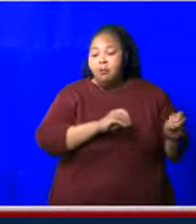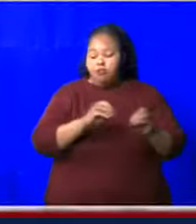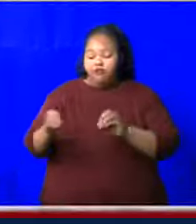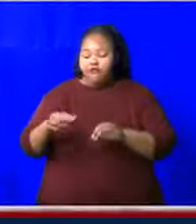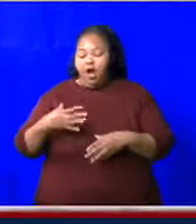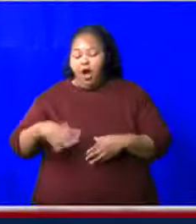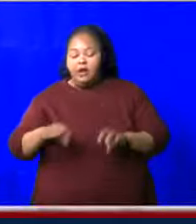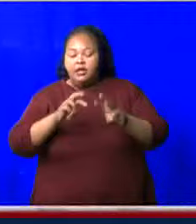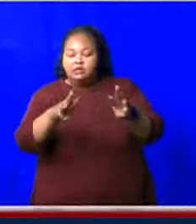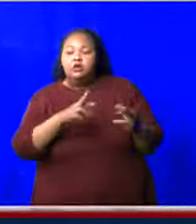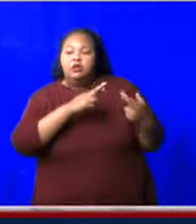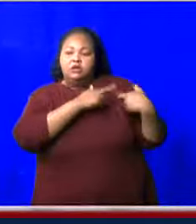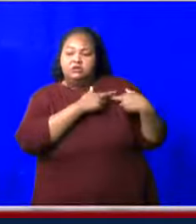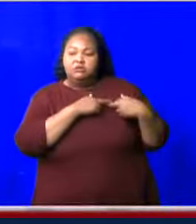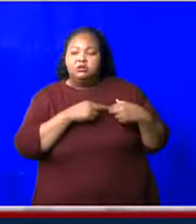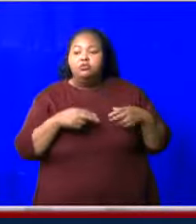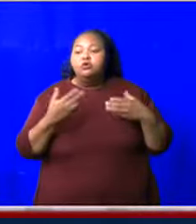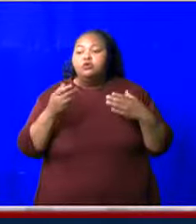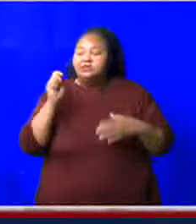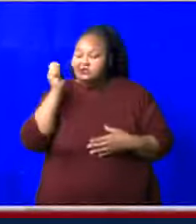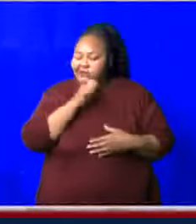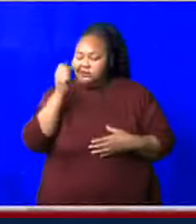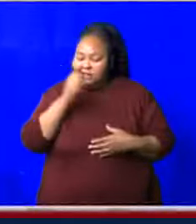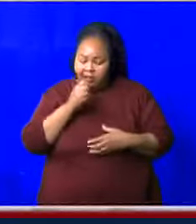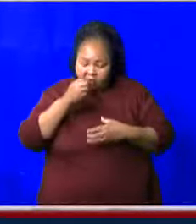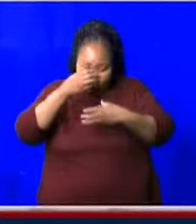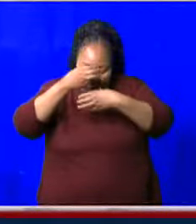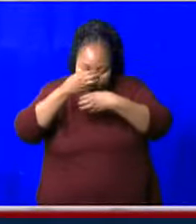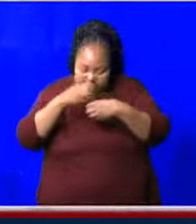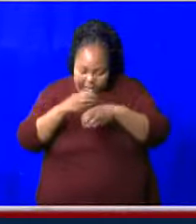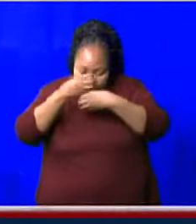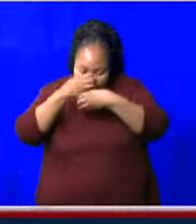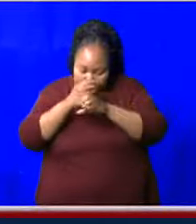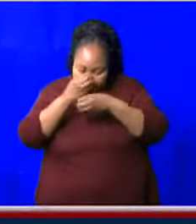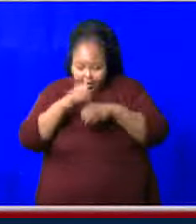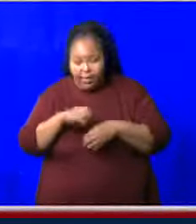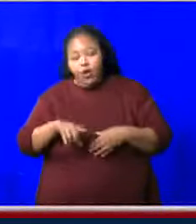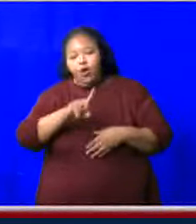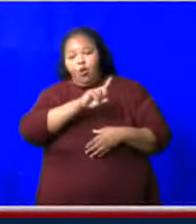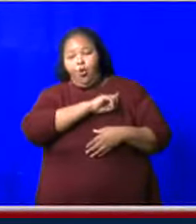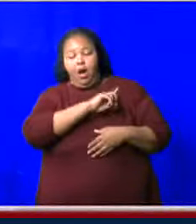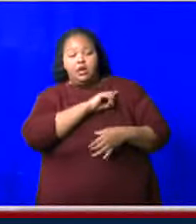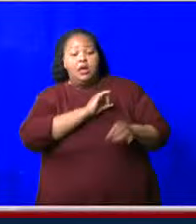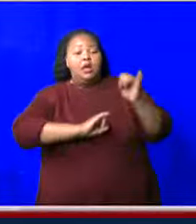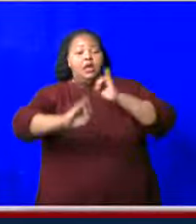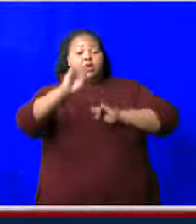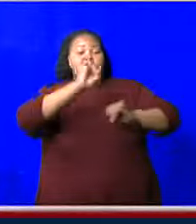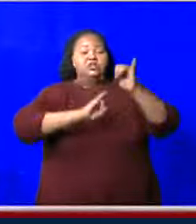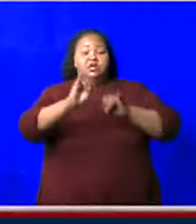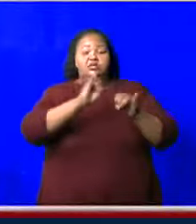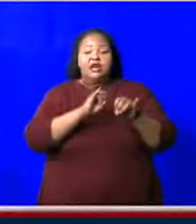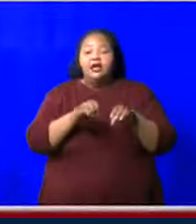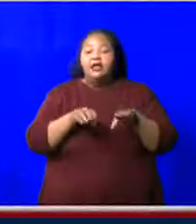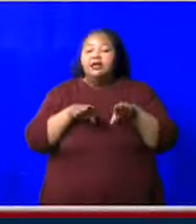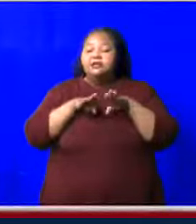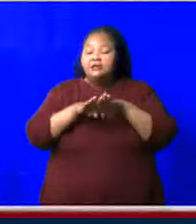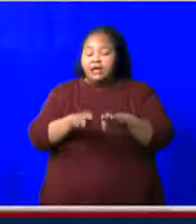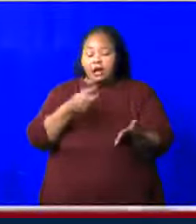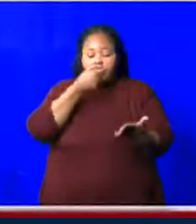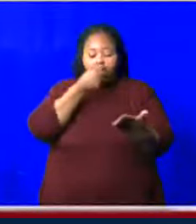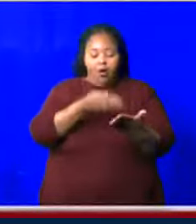kuqinisekisa ukuthi iyachubeka nekubamba lizinga letimakethe takumave angesheya ikakhulu ngoba igcina iphumela etimakethe